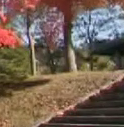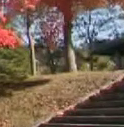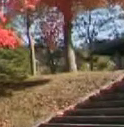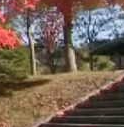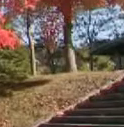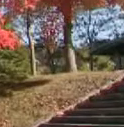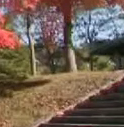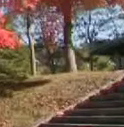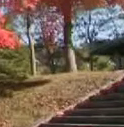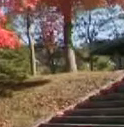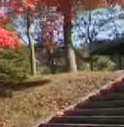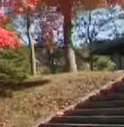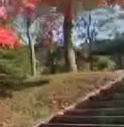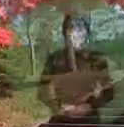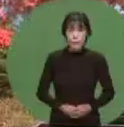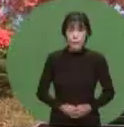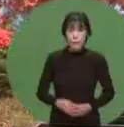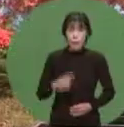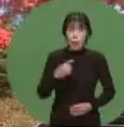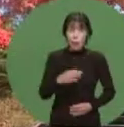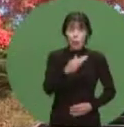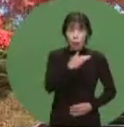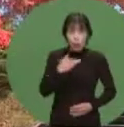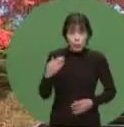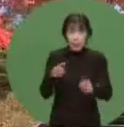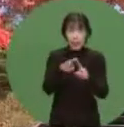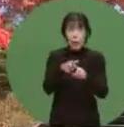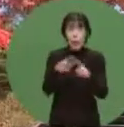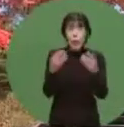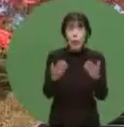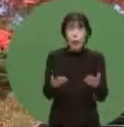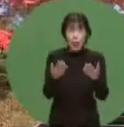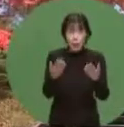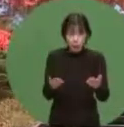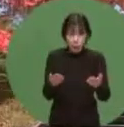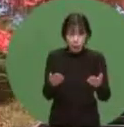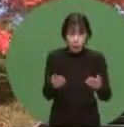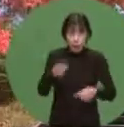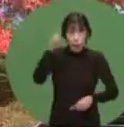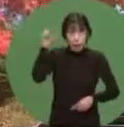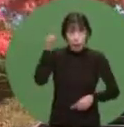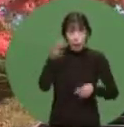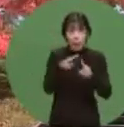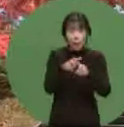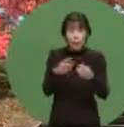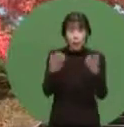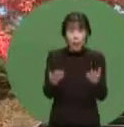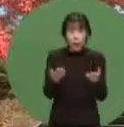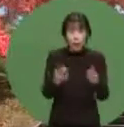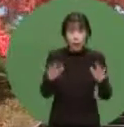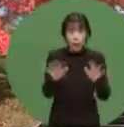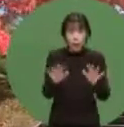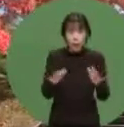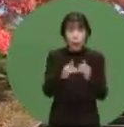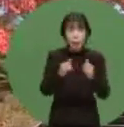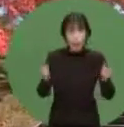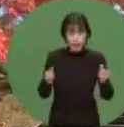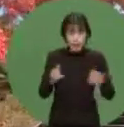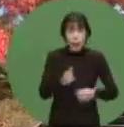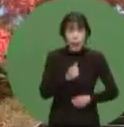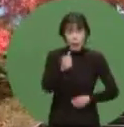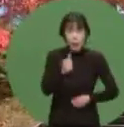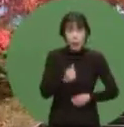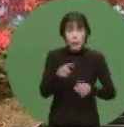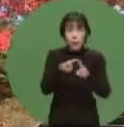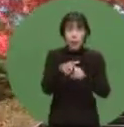。そして僕の私の小学校では、生駒小学校の児童たちが自分たちの